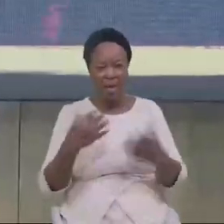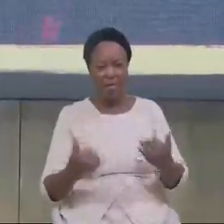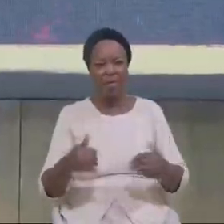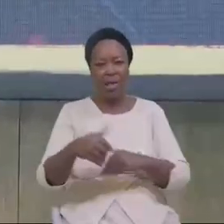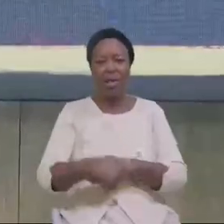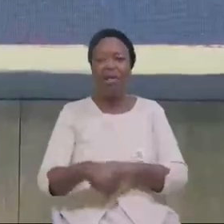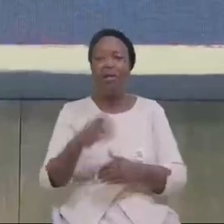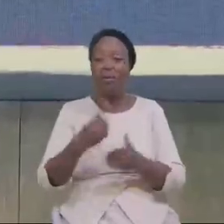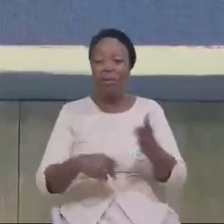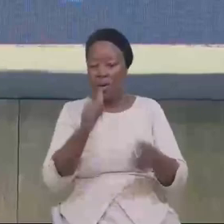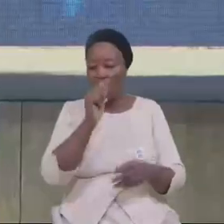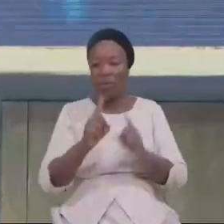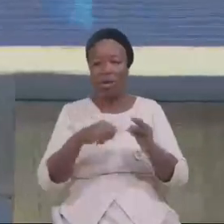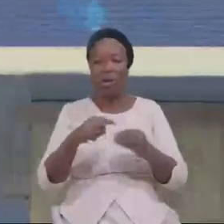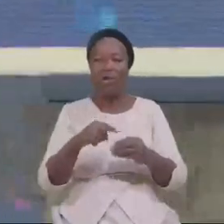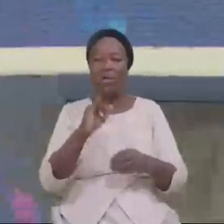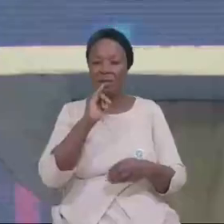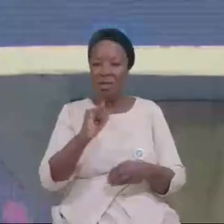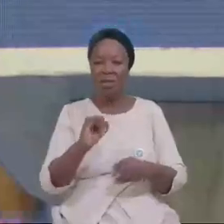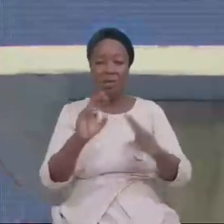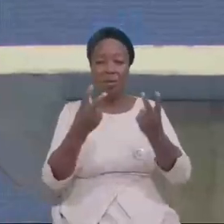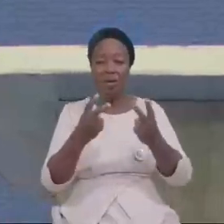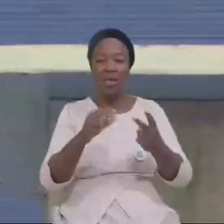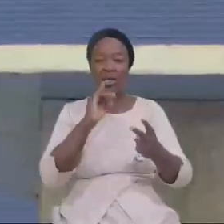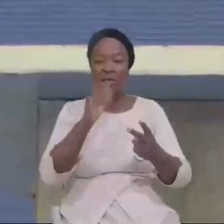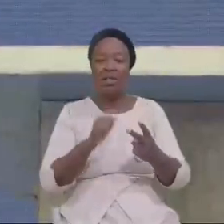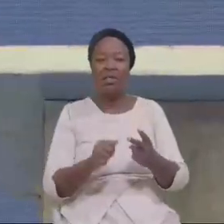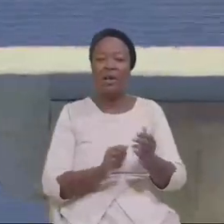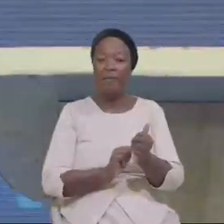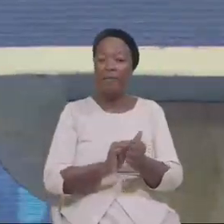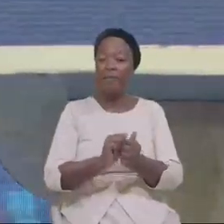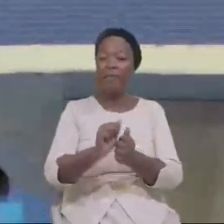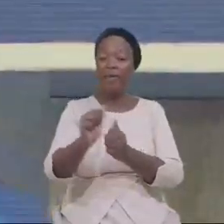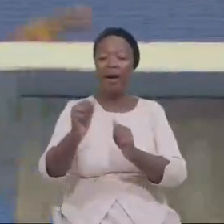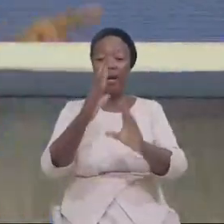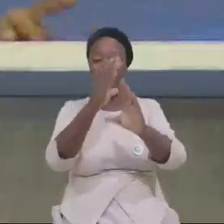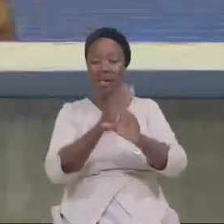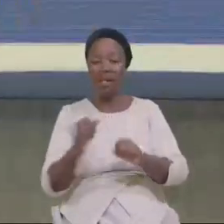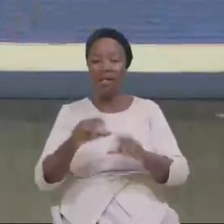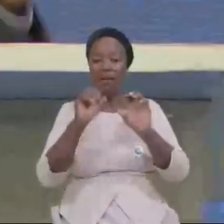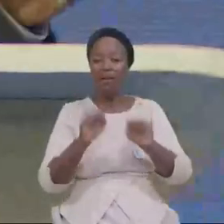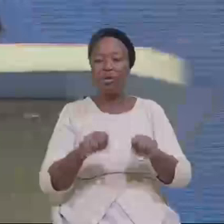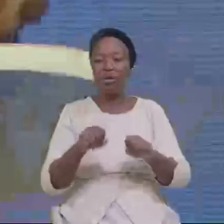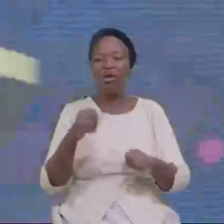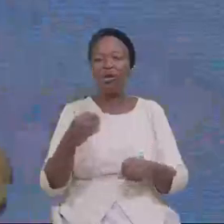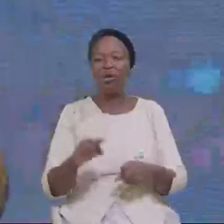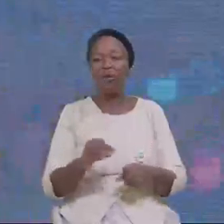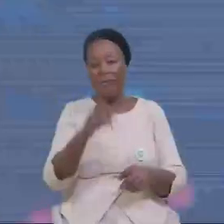ce dont je vous parle est intitulé « Les vastes possibilités de la foi en Christ ».